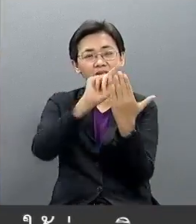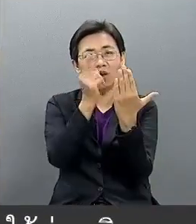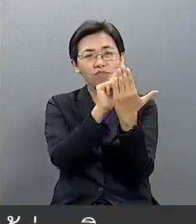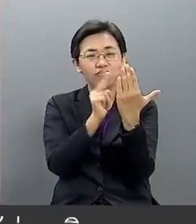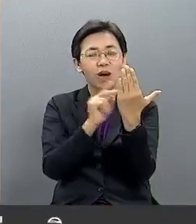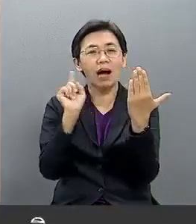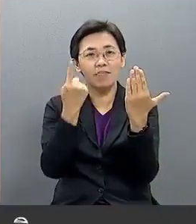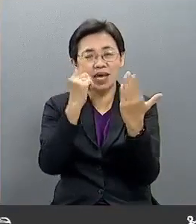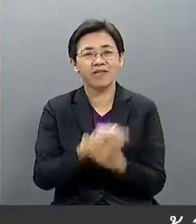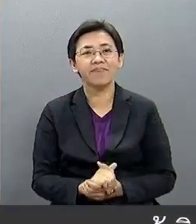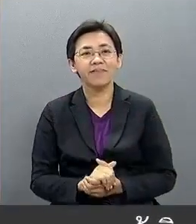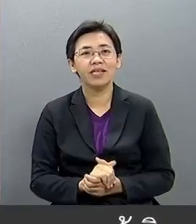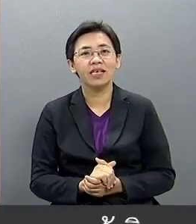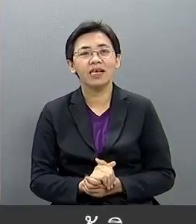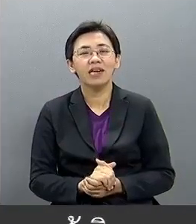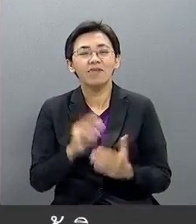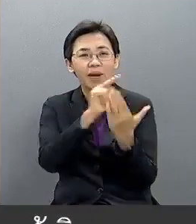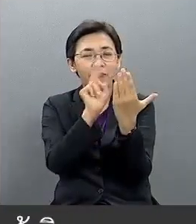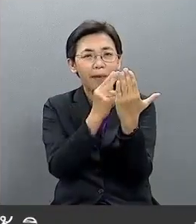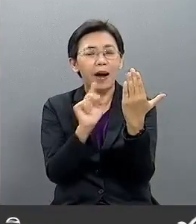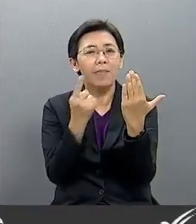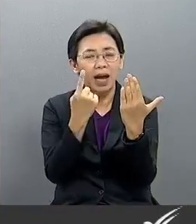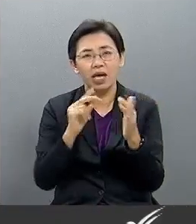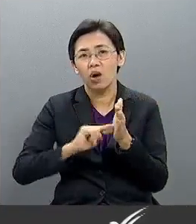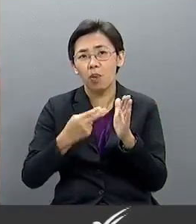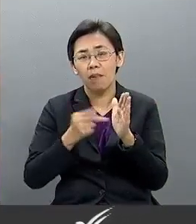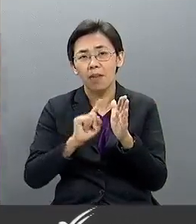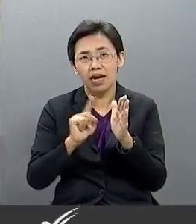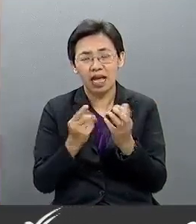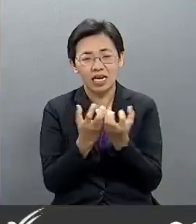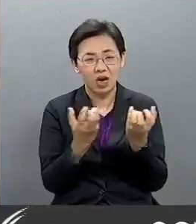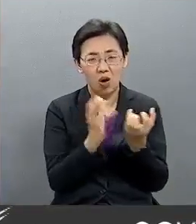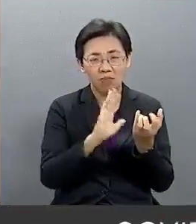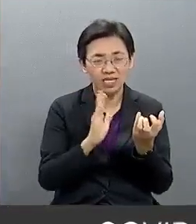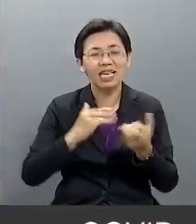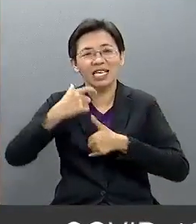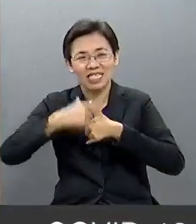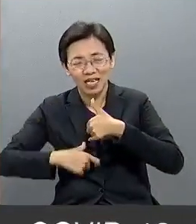ความหมายของตัวเองว่าไม่ได้หมายถึงแค่อุปกรณ